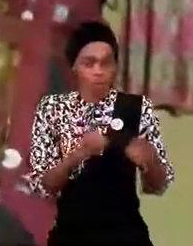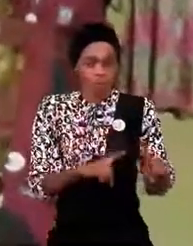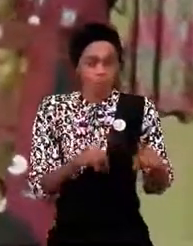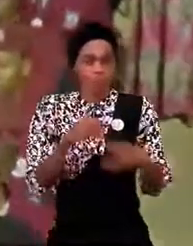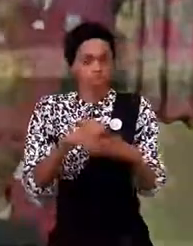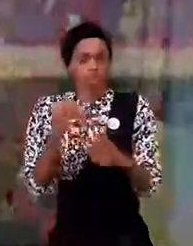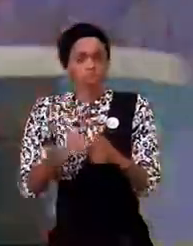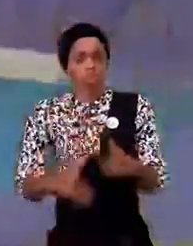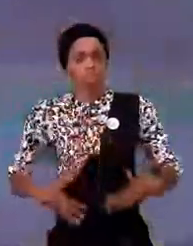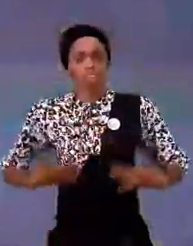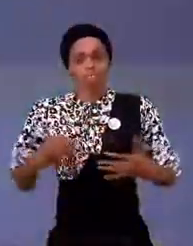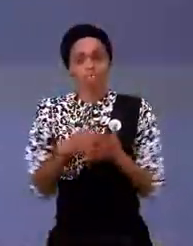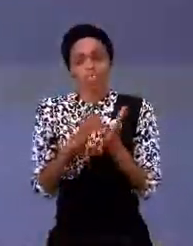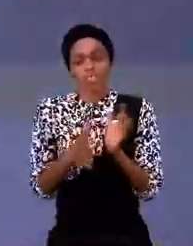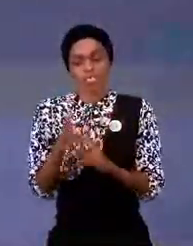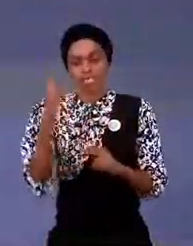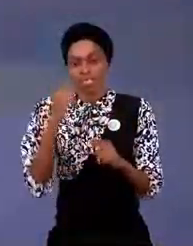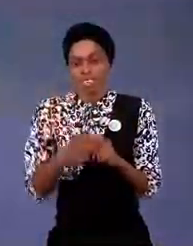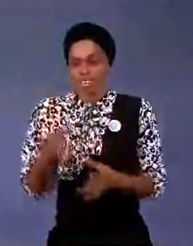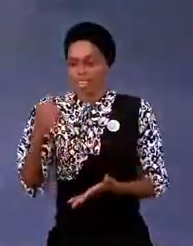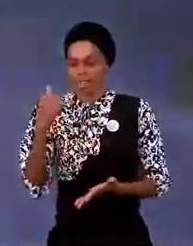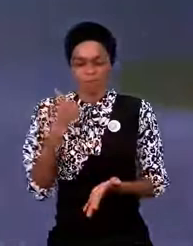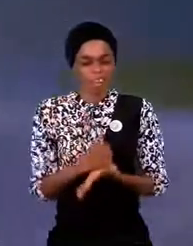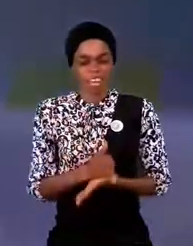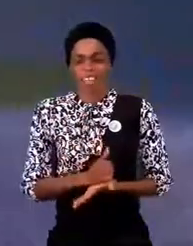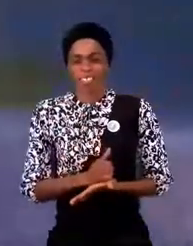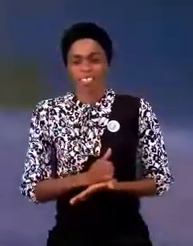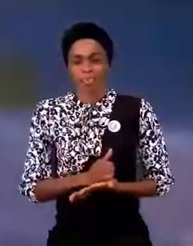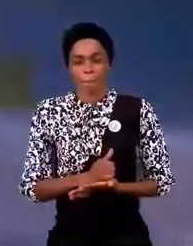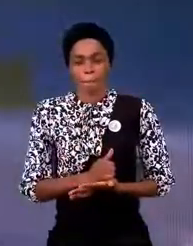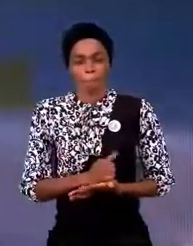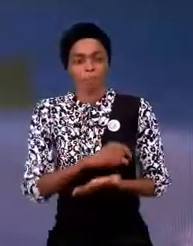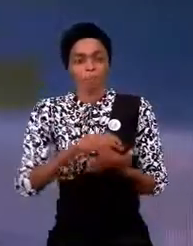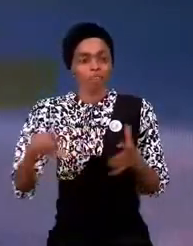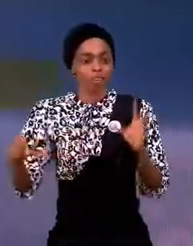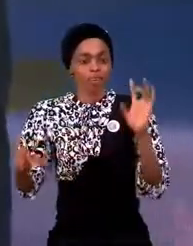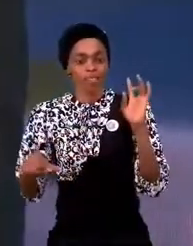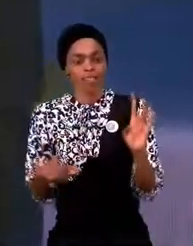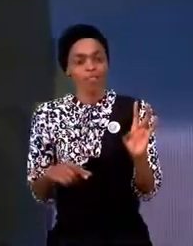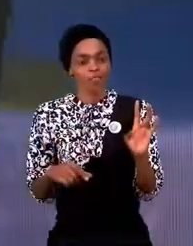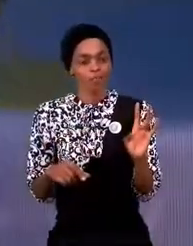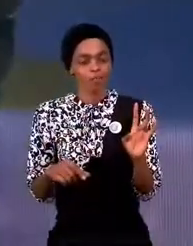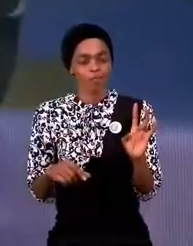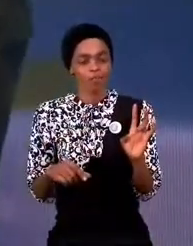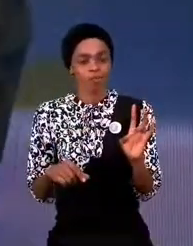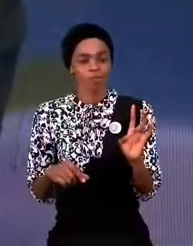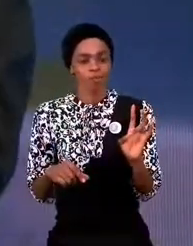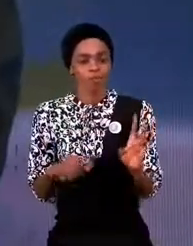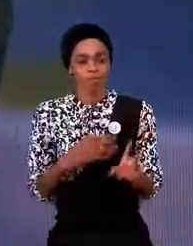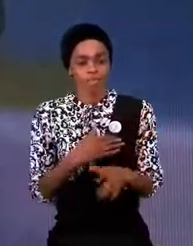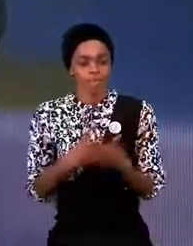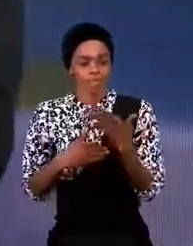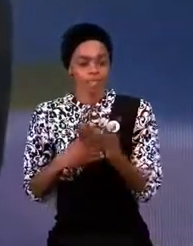Voyons le verset 7. Verset 7. Et ils y annoncèrent la bonne